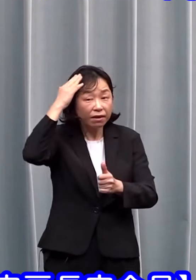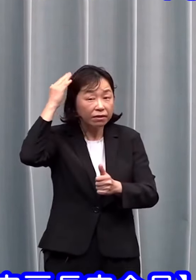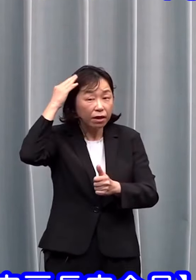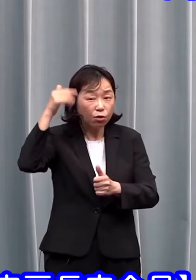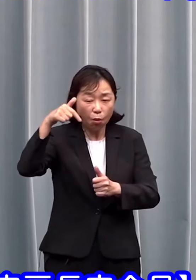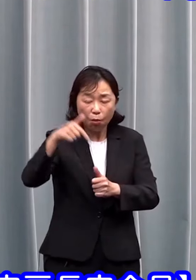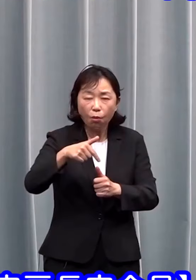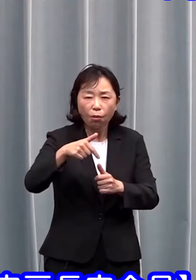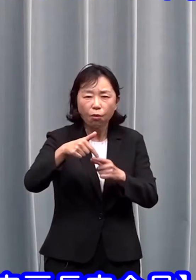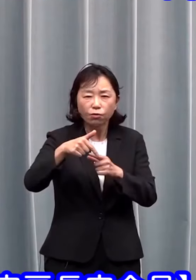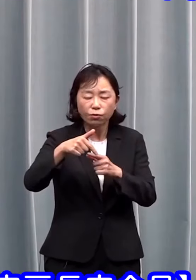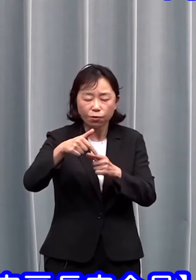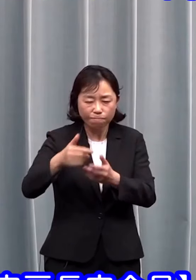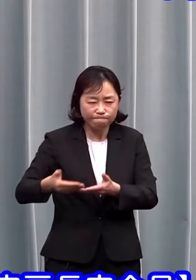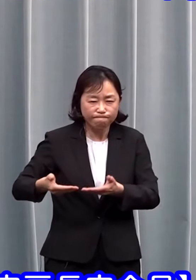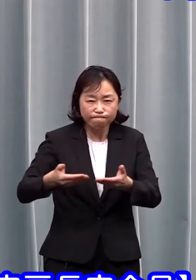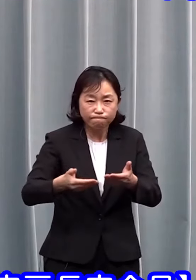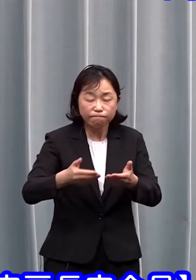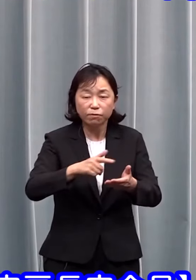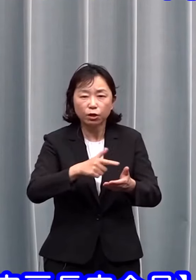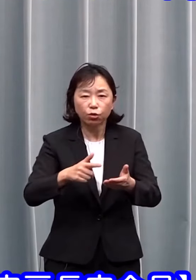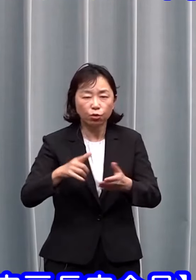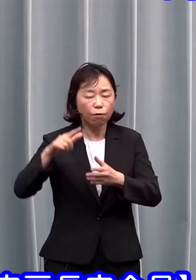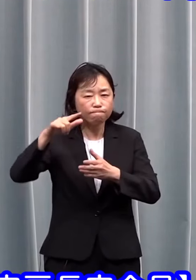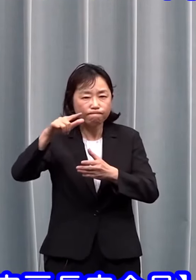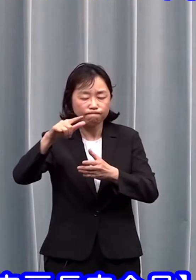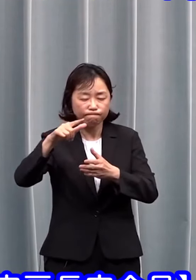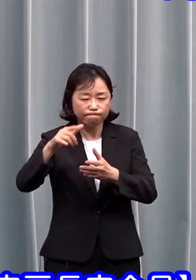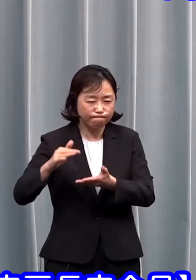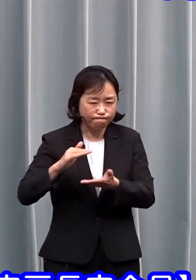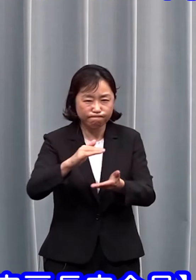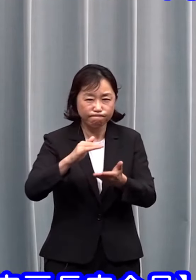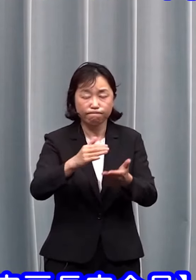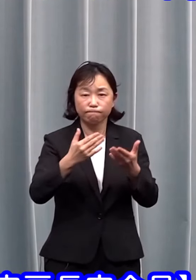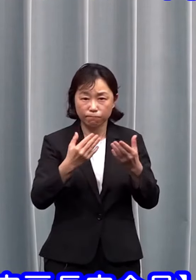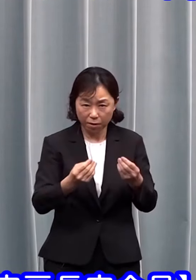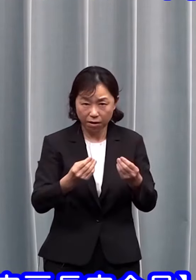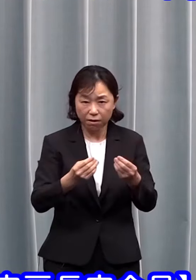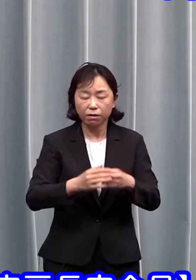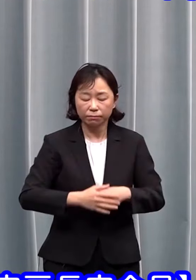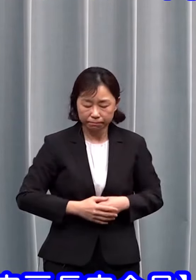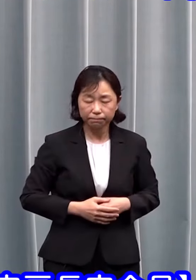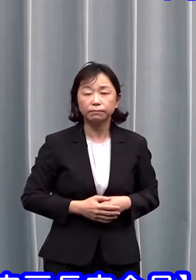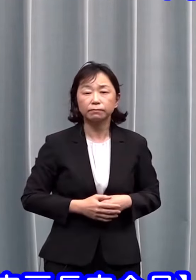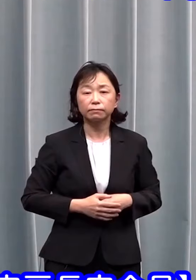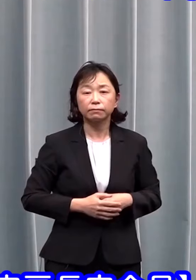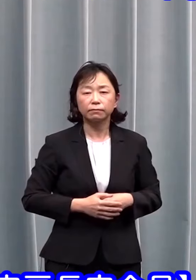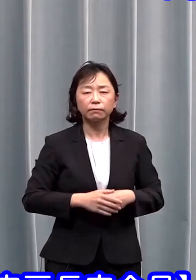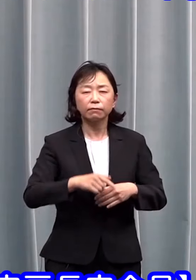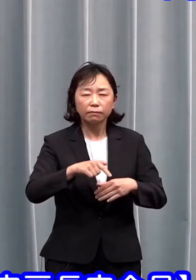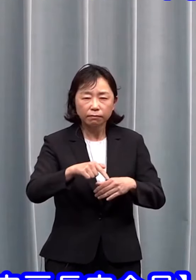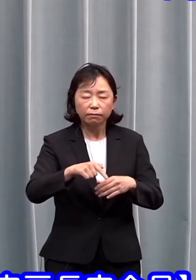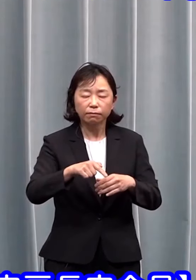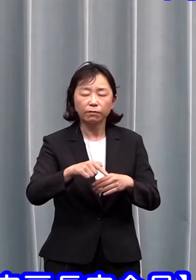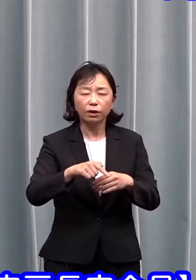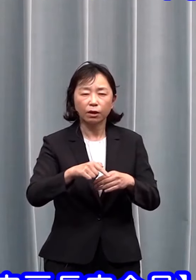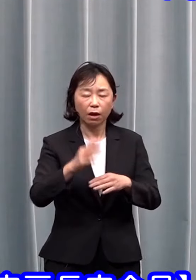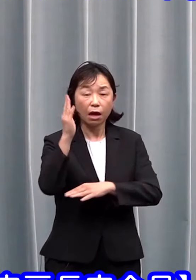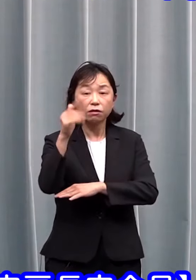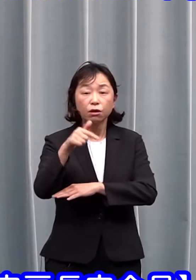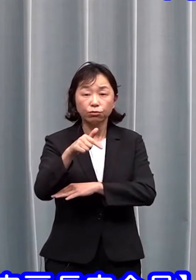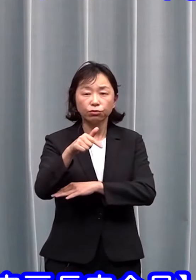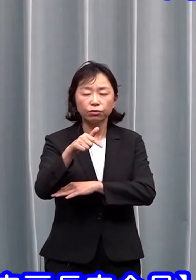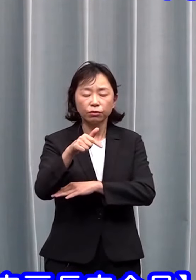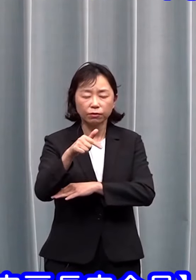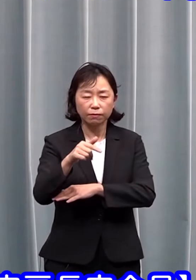、さまざまな航空オペレーションを実施してきたと、承知をしております。このように政府としては自